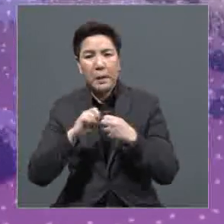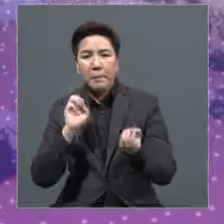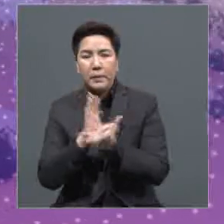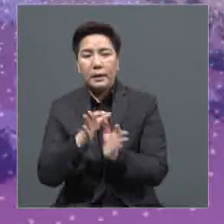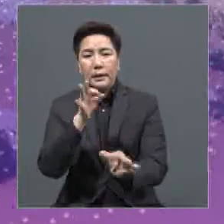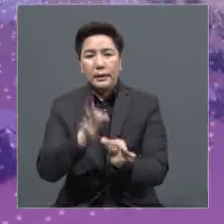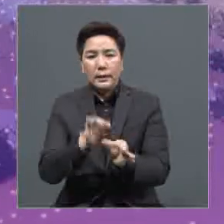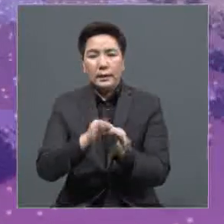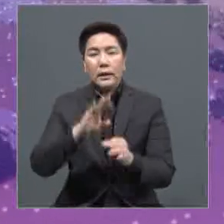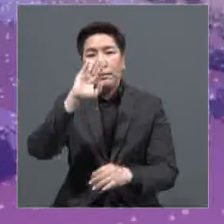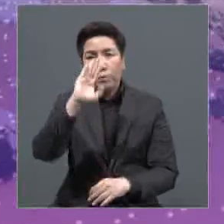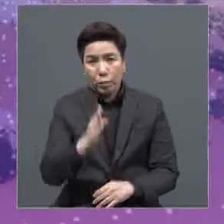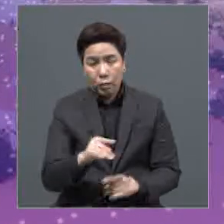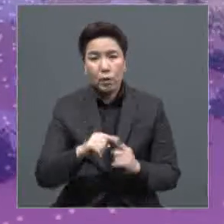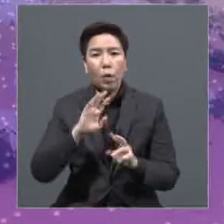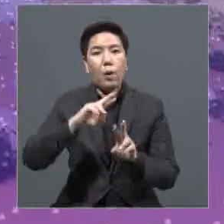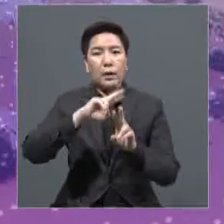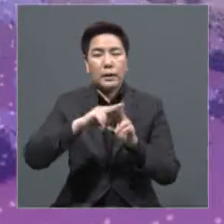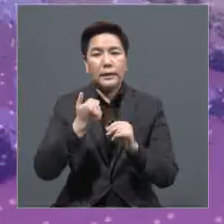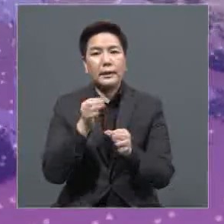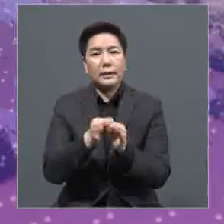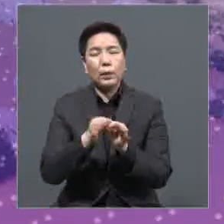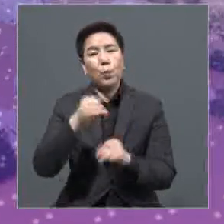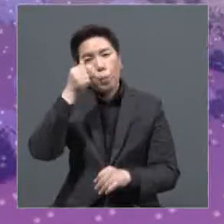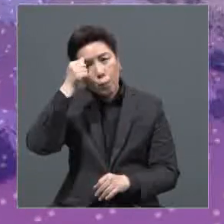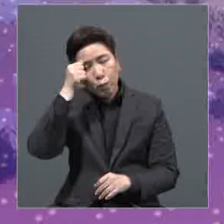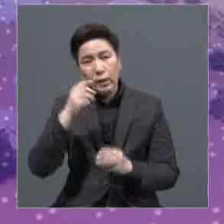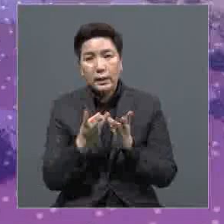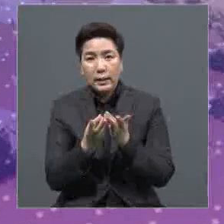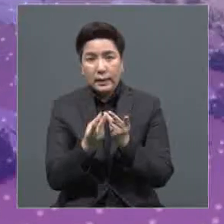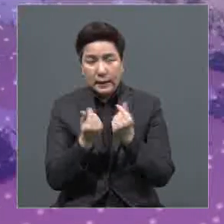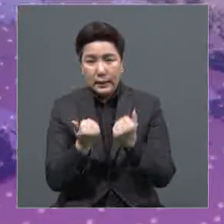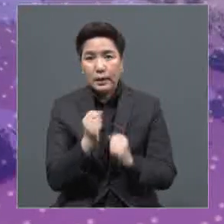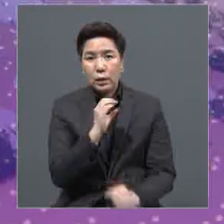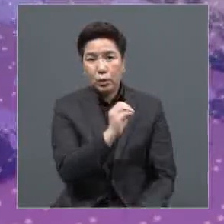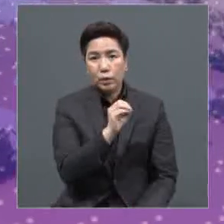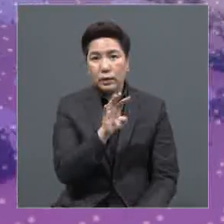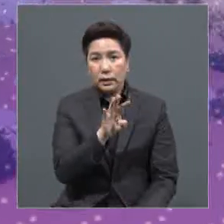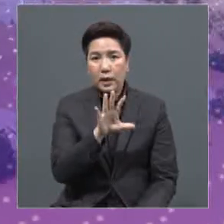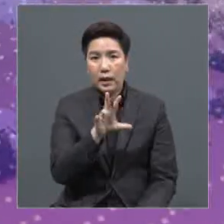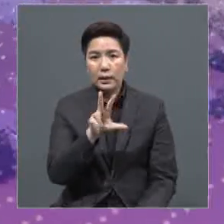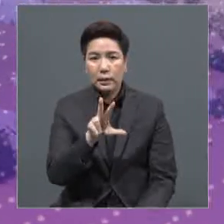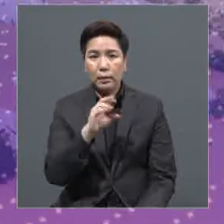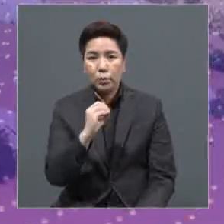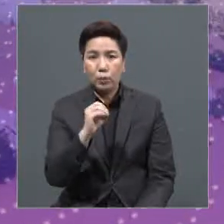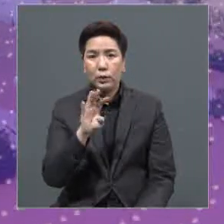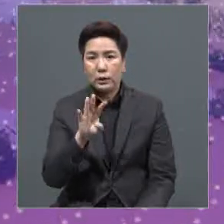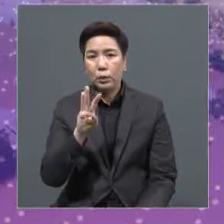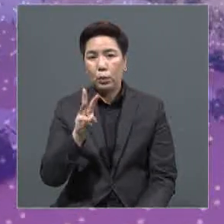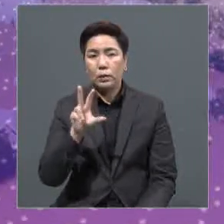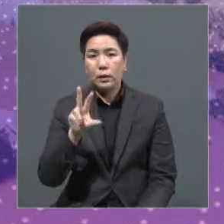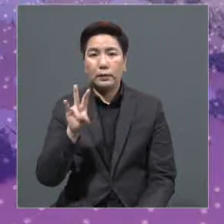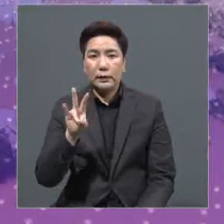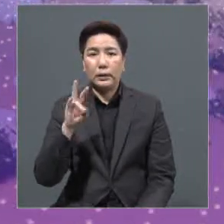ธนาคารพานิตสาขาสภากาชาตไทยครับบัญชีกระแสรายวัเลขที่บัญชี0453 046